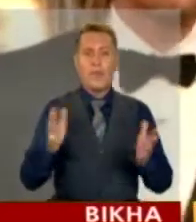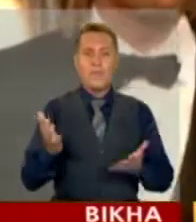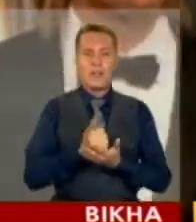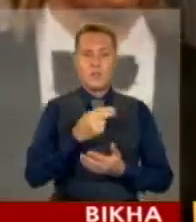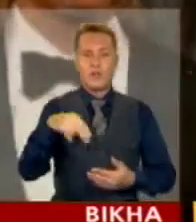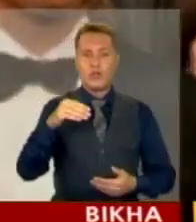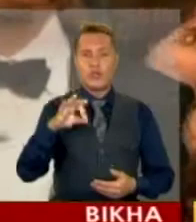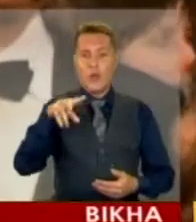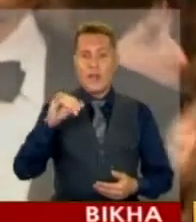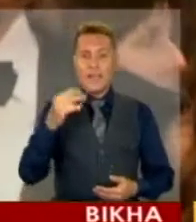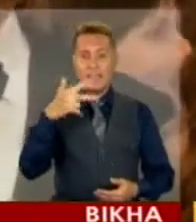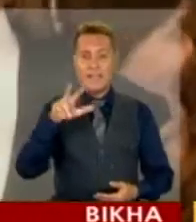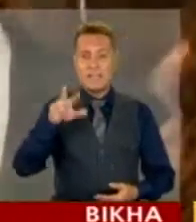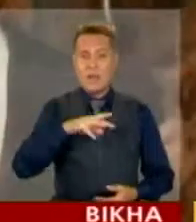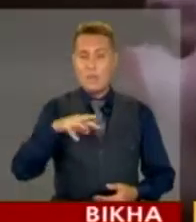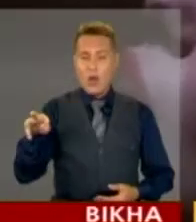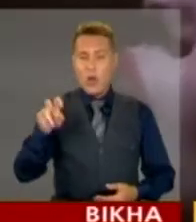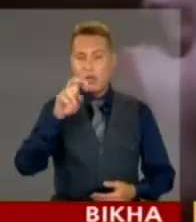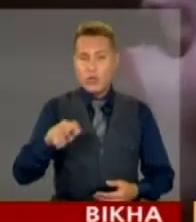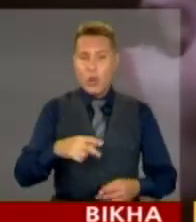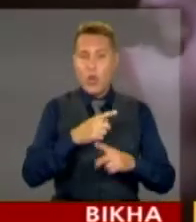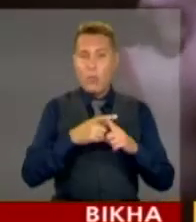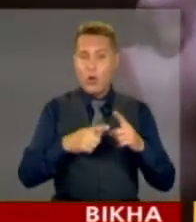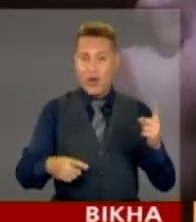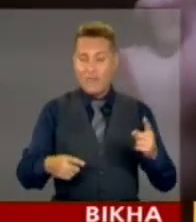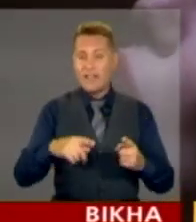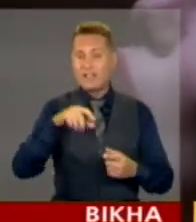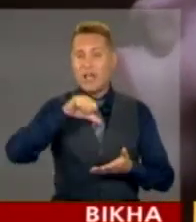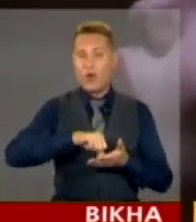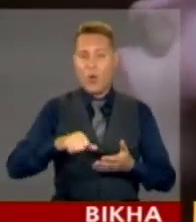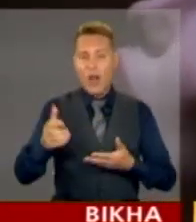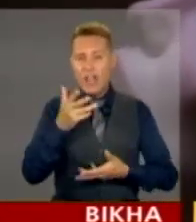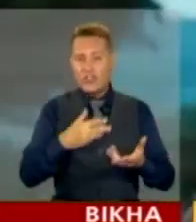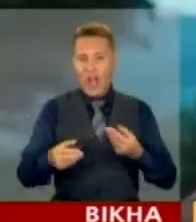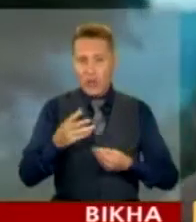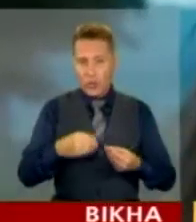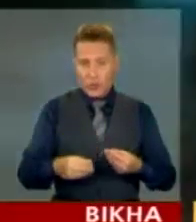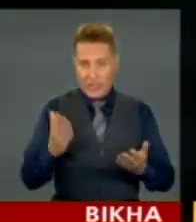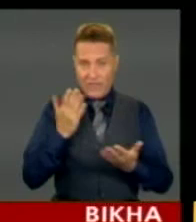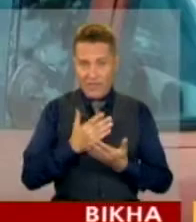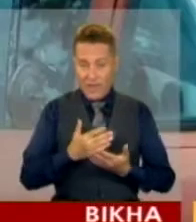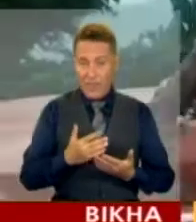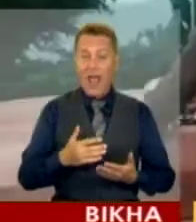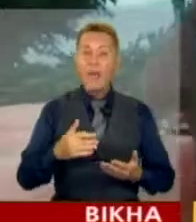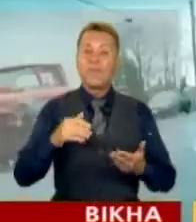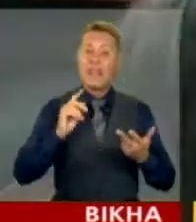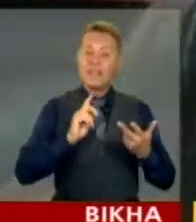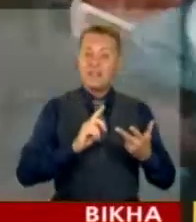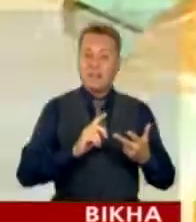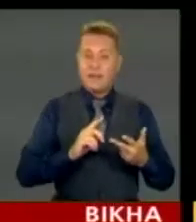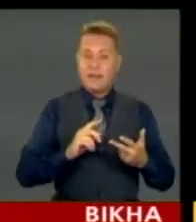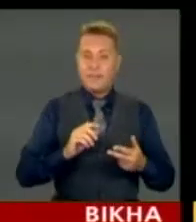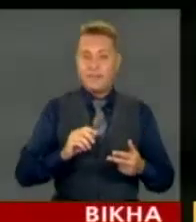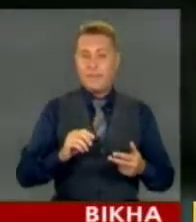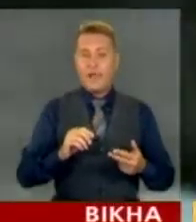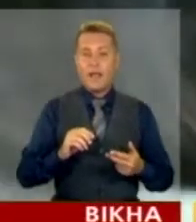Джолі – 33 мільйони доларів, половина з яких за роль чаклунки в картині «Малефісент». Із першого місця на третє акторка посунула